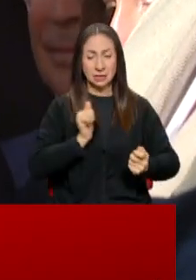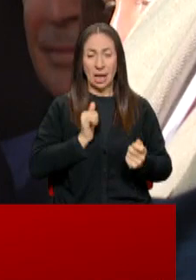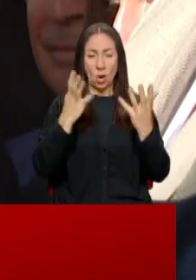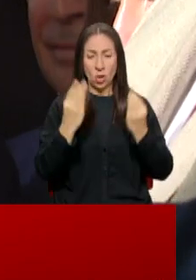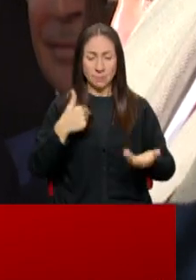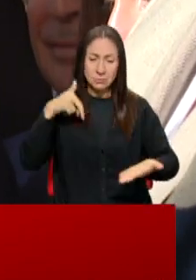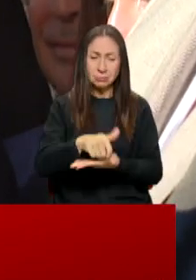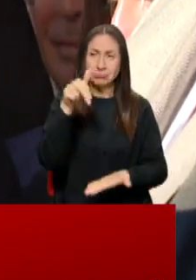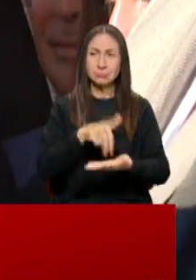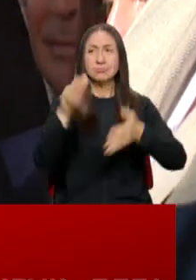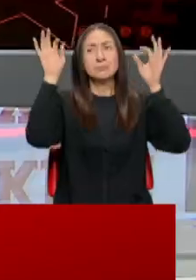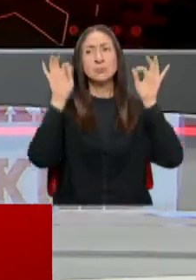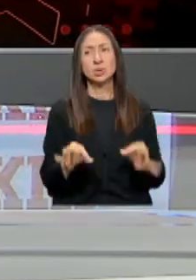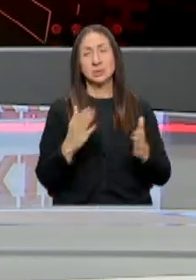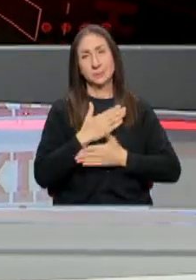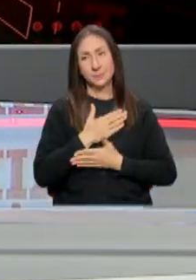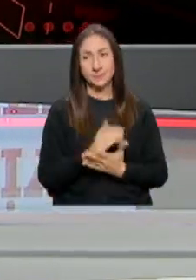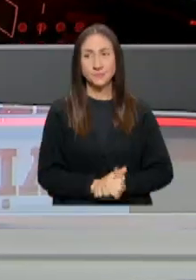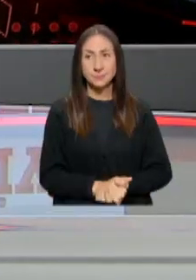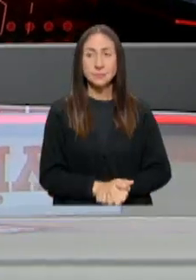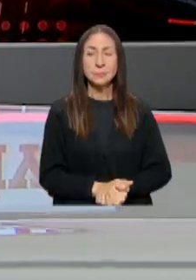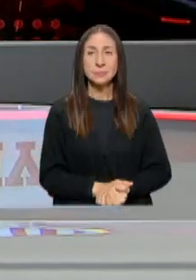biz yola çıktık.